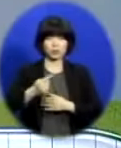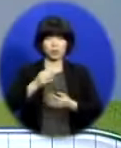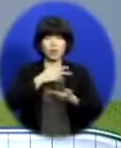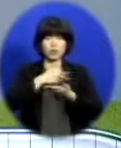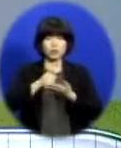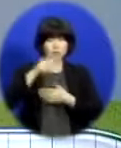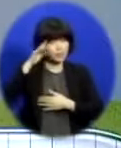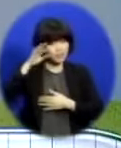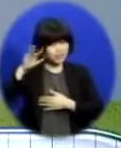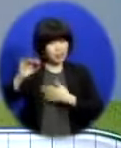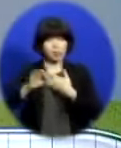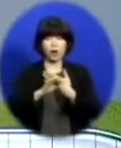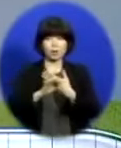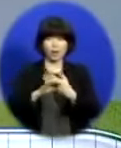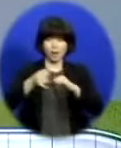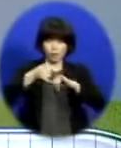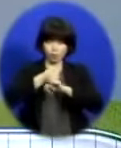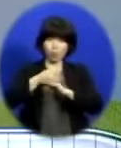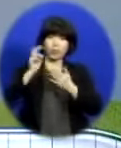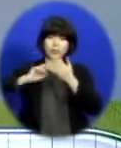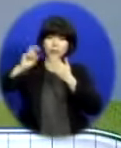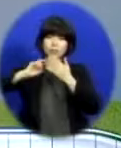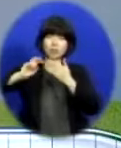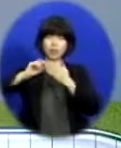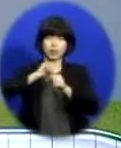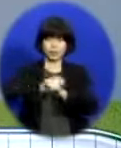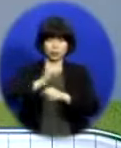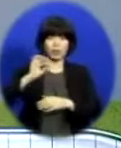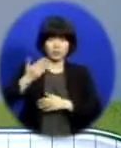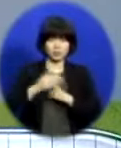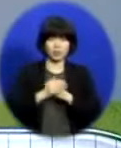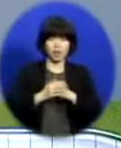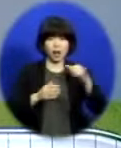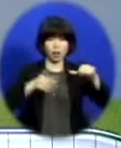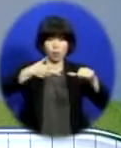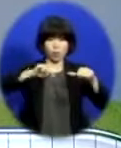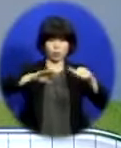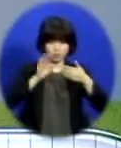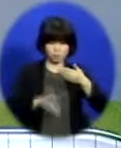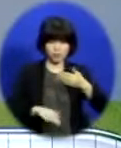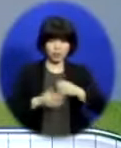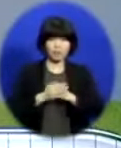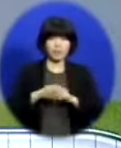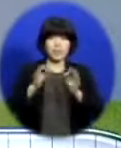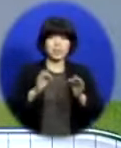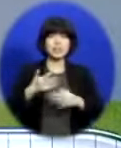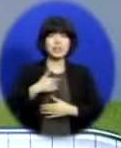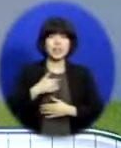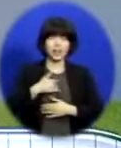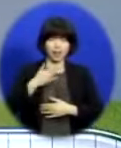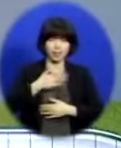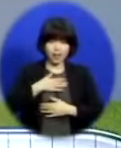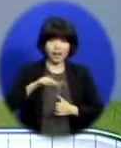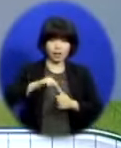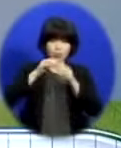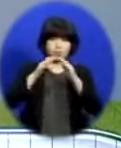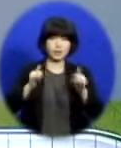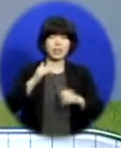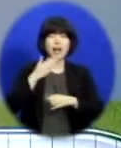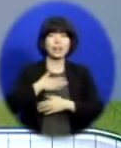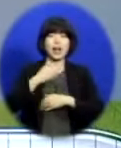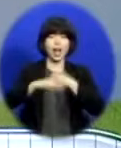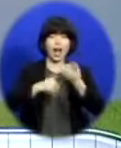사모하면 반드시 찬송하게 되 있습니다 5절 하반절에 이제 내가 나의 구원자 나의